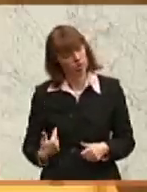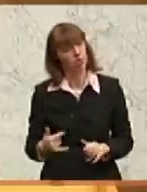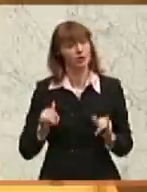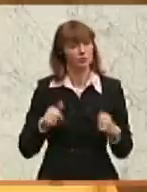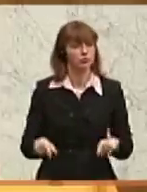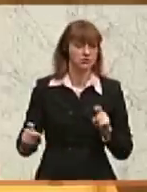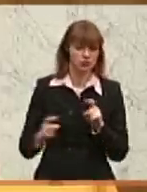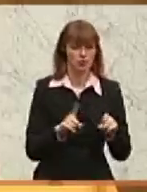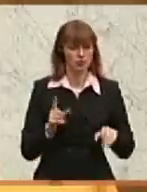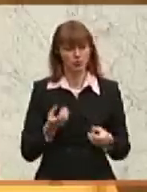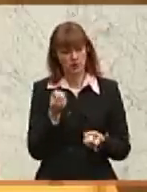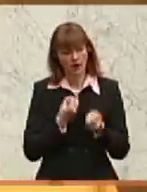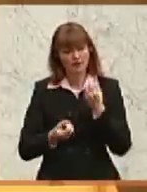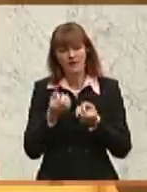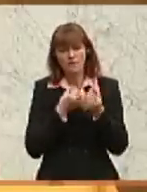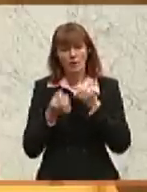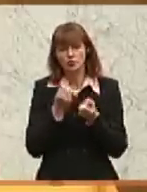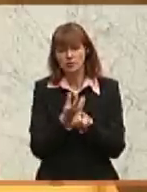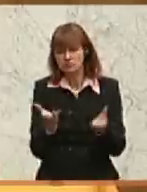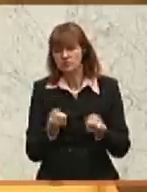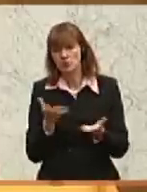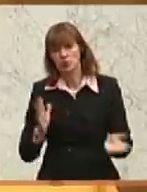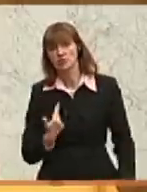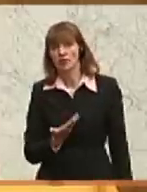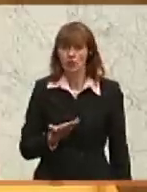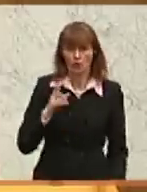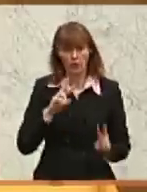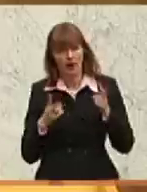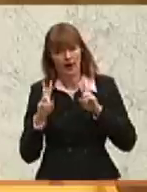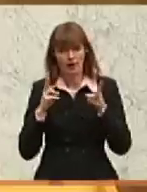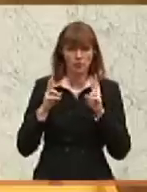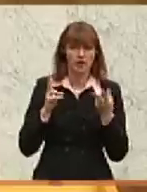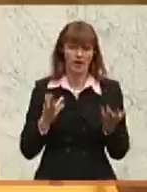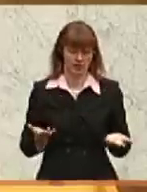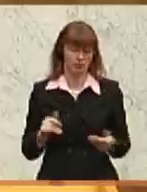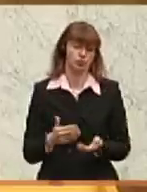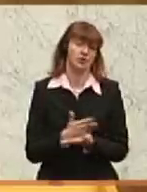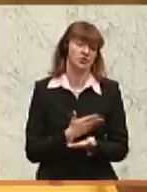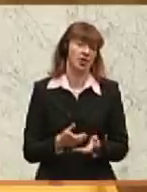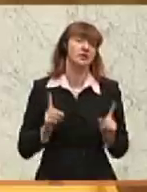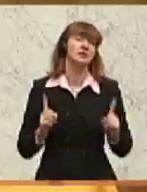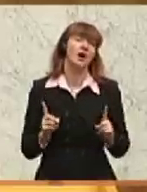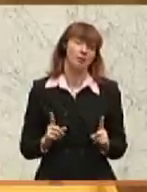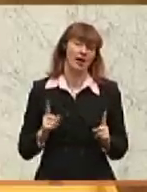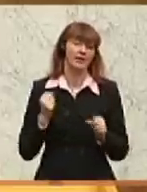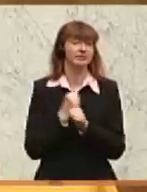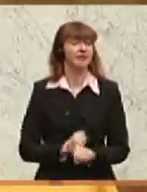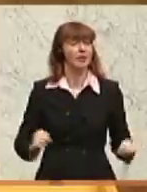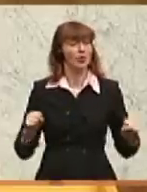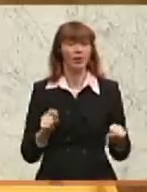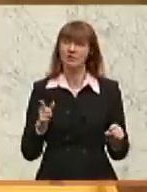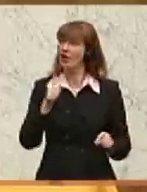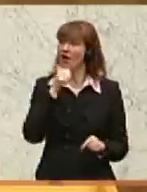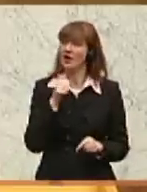informieren, da muss man abwägen, da muss man entscheiden. Nicht aber ist Demokratie plakatieren